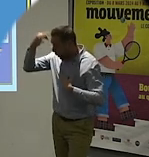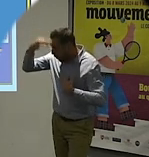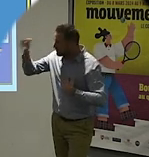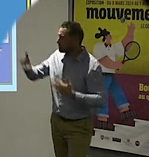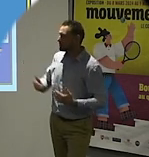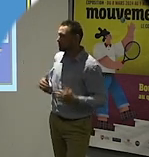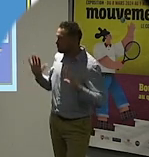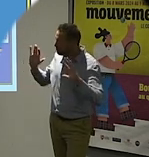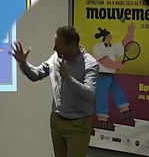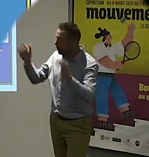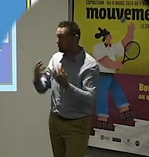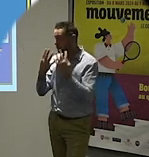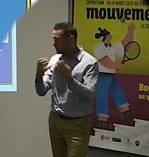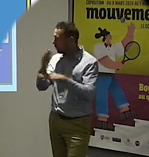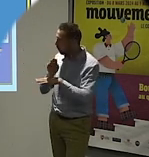soir.